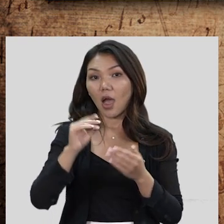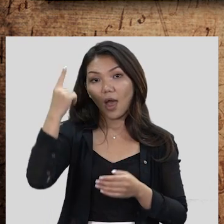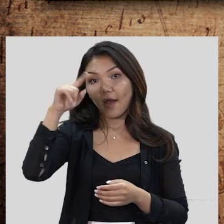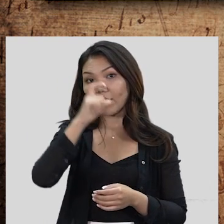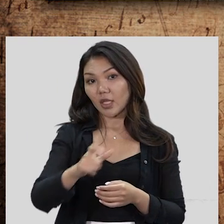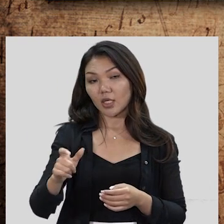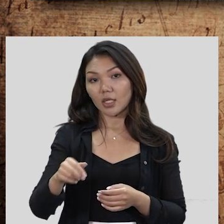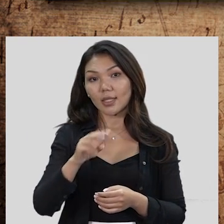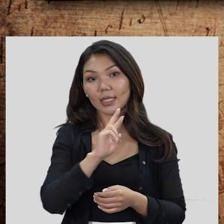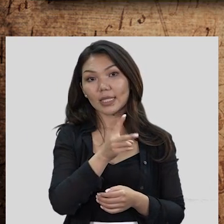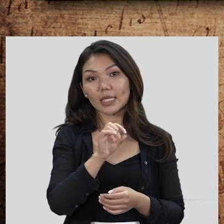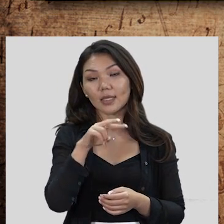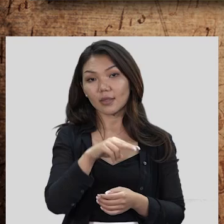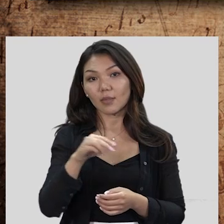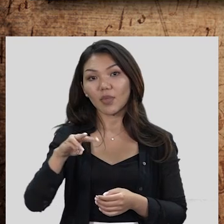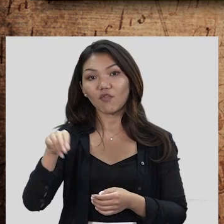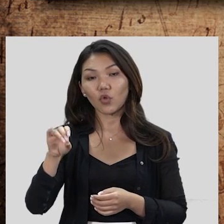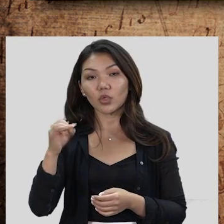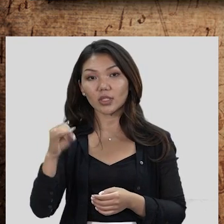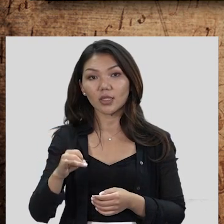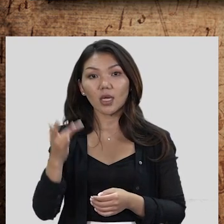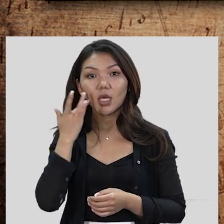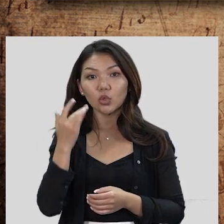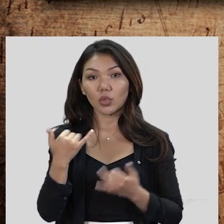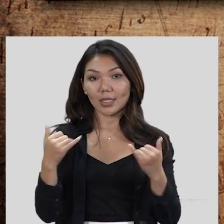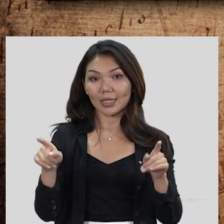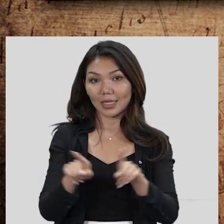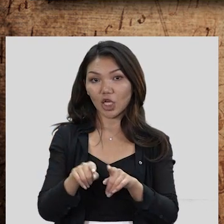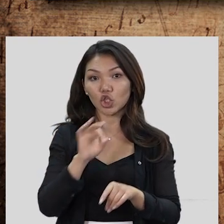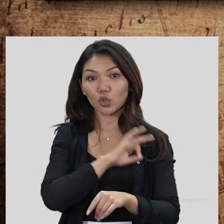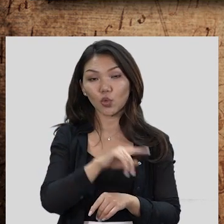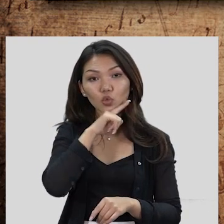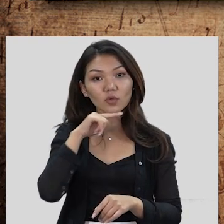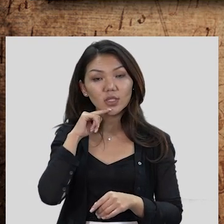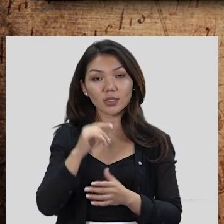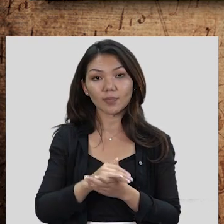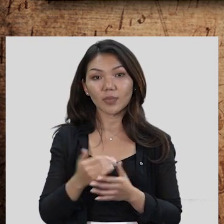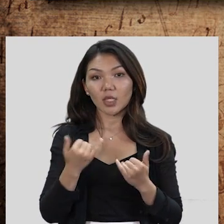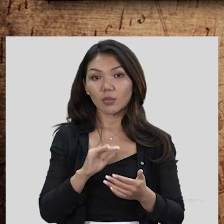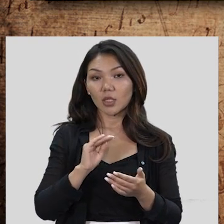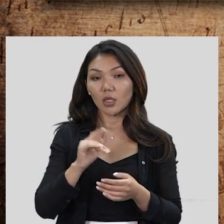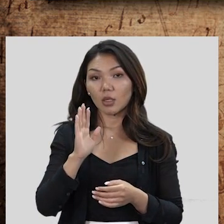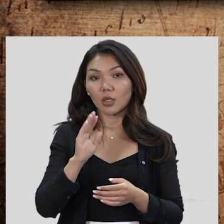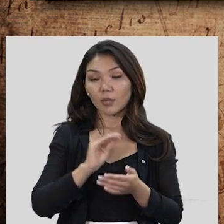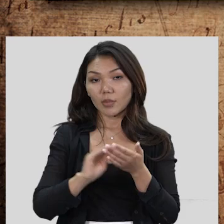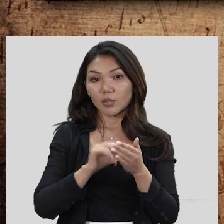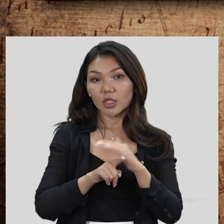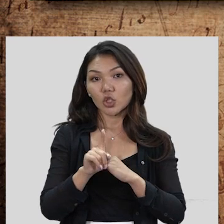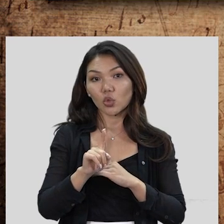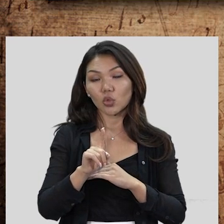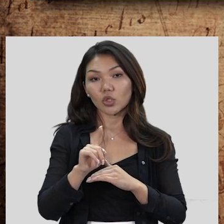и в россии сейчас мы поговорим о письменных источниках где упоминается круизы